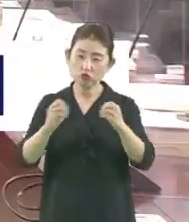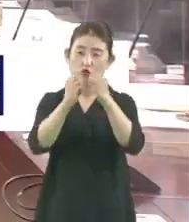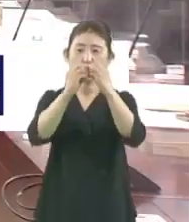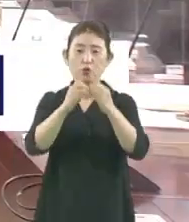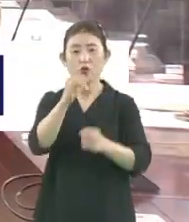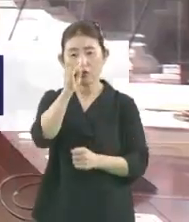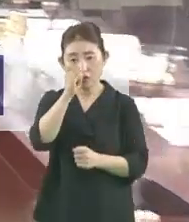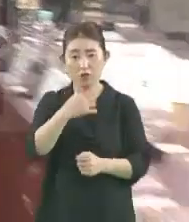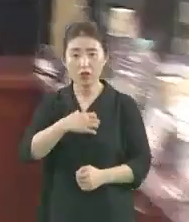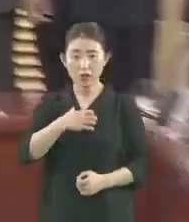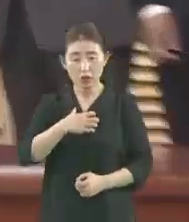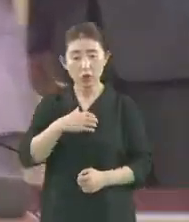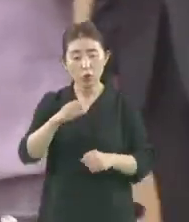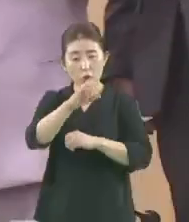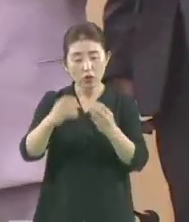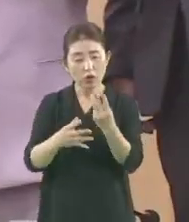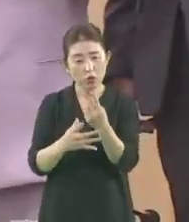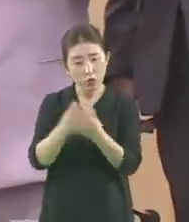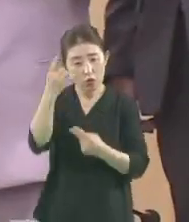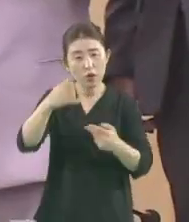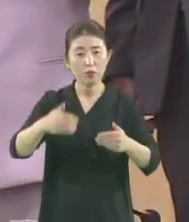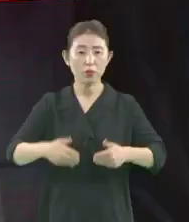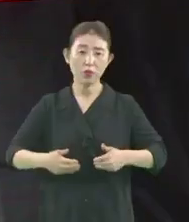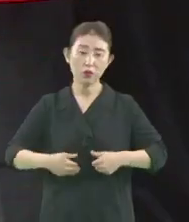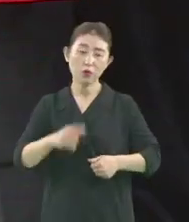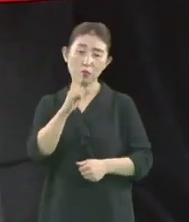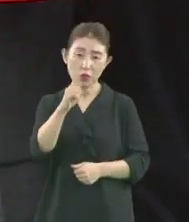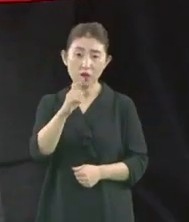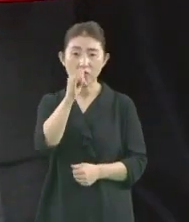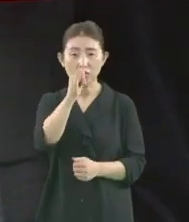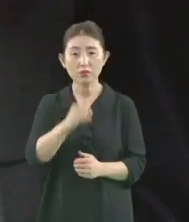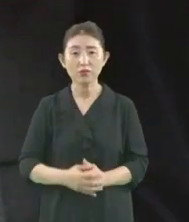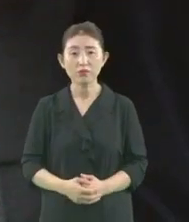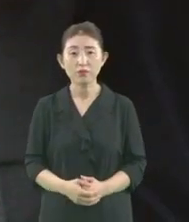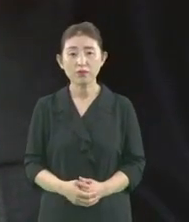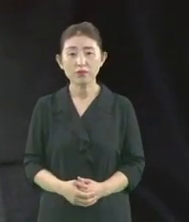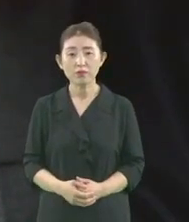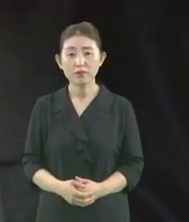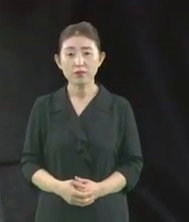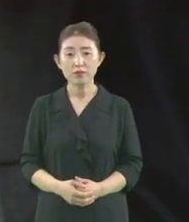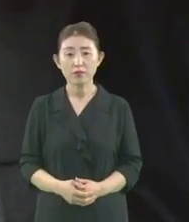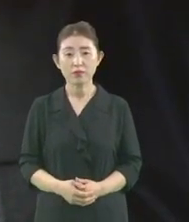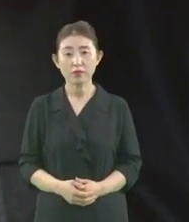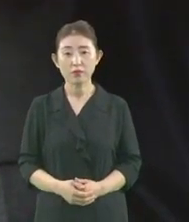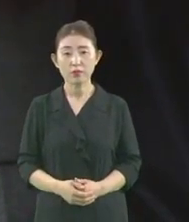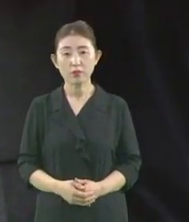여전해 통합이 필요하다는 목소리도 나옵니다. TJB 김철진입니다.